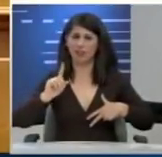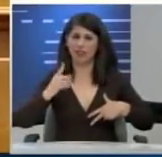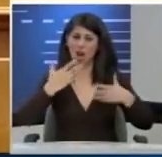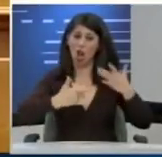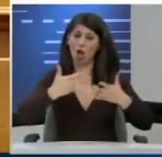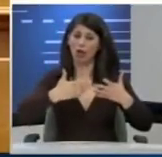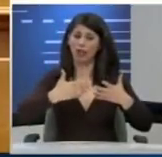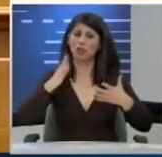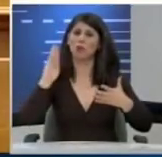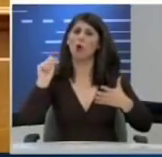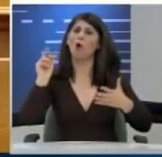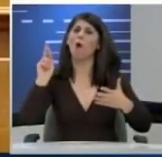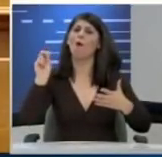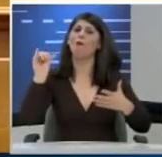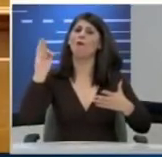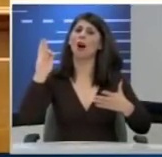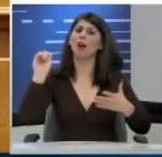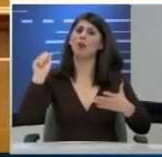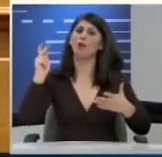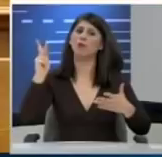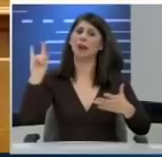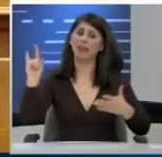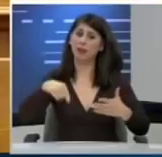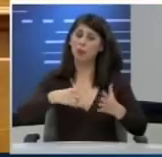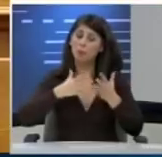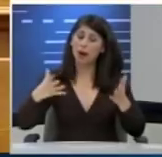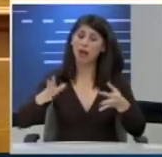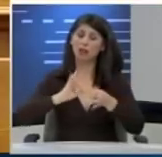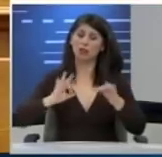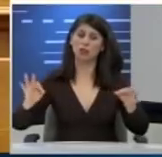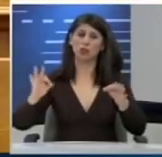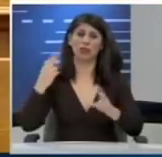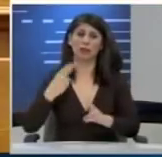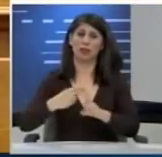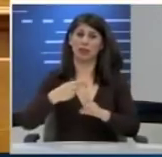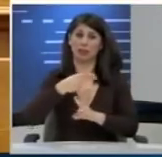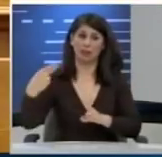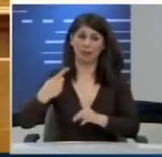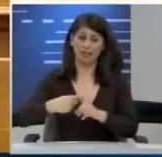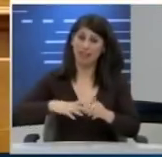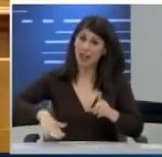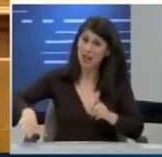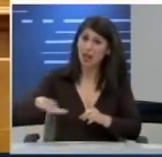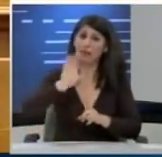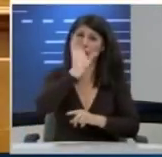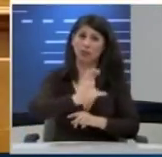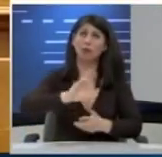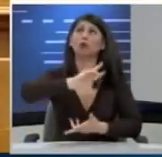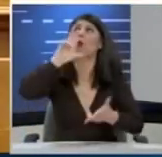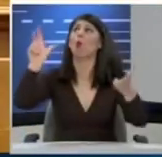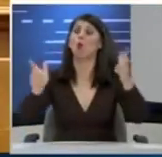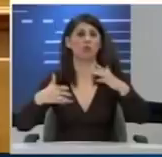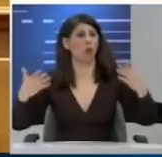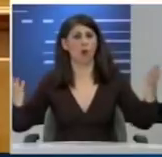Βαρουφάκη. Είναι ένα μεγάλης ιστορικής σημασίας θέμα για την Ελλάδα, για την Ευρώπη, για τον κόσμο